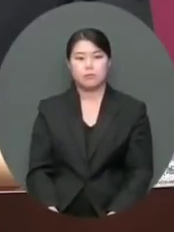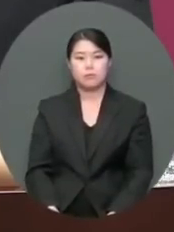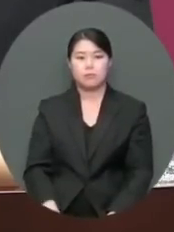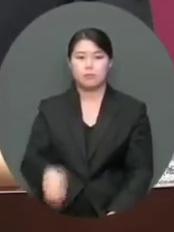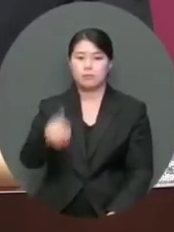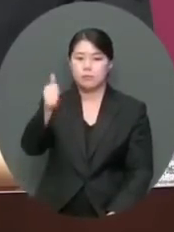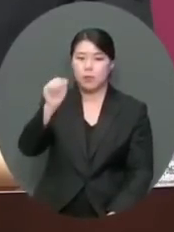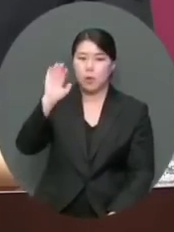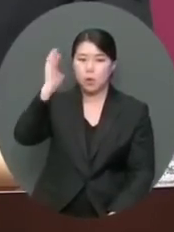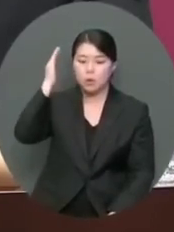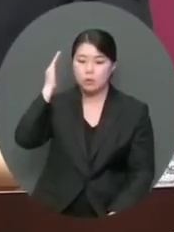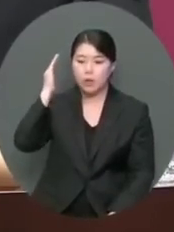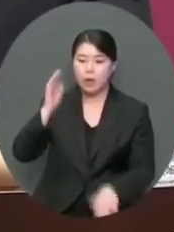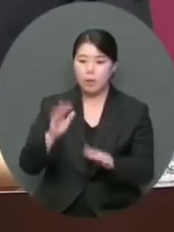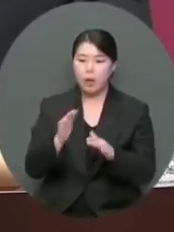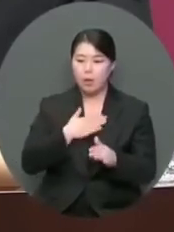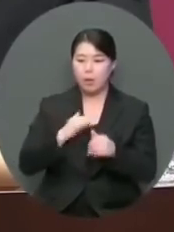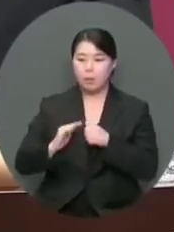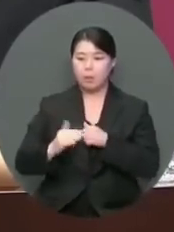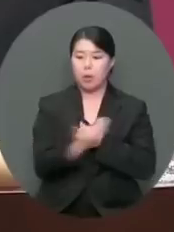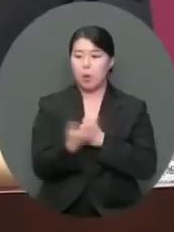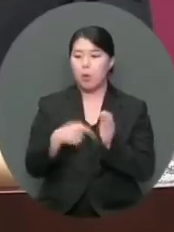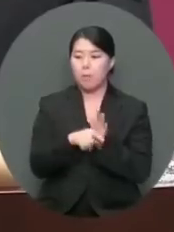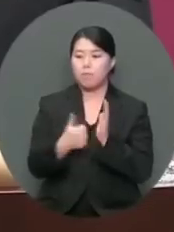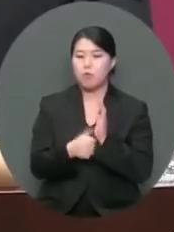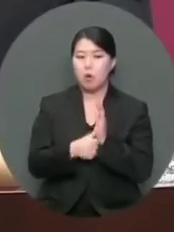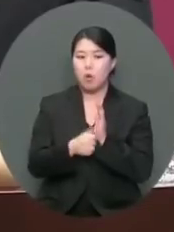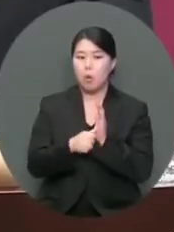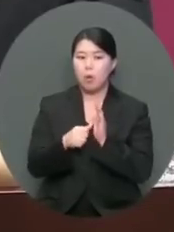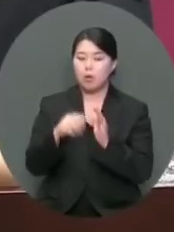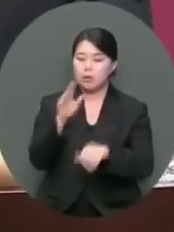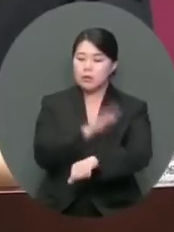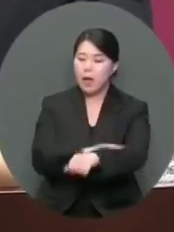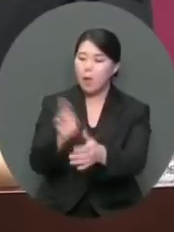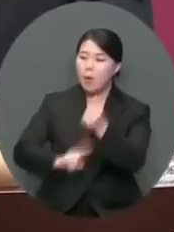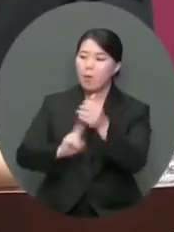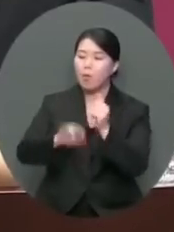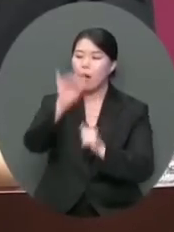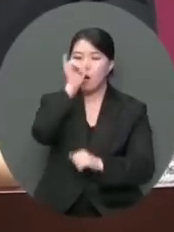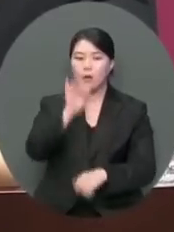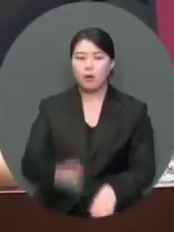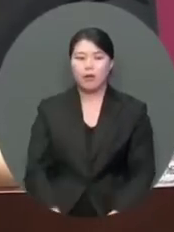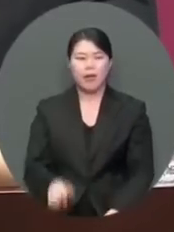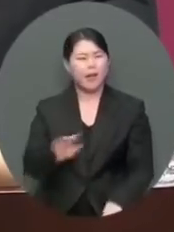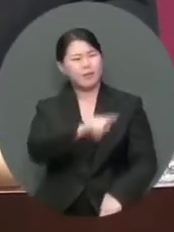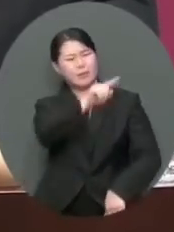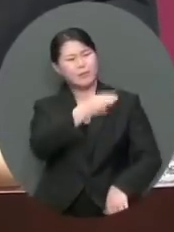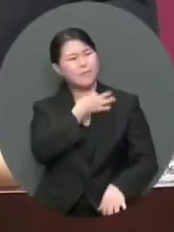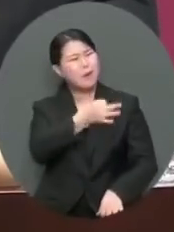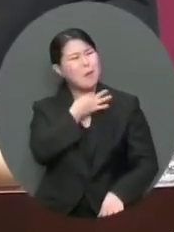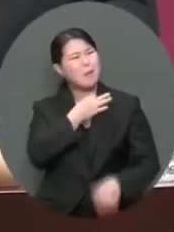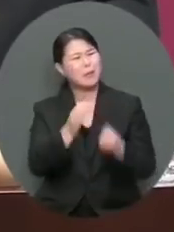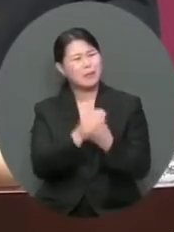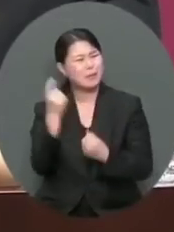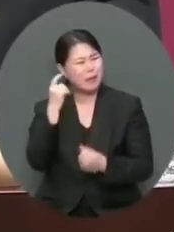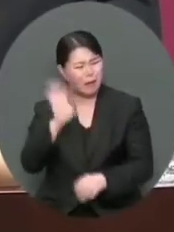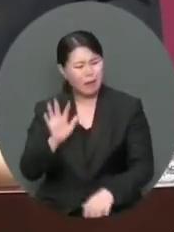장관님 요새 호신용품이 호황을 누리고 있어요. 예? 아니 저기 정청래 의원님 계속 소리를 지르셔가지고 제가 안 들립니다